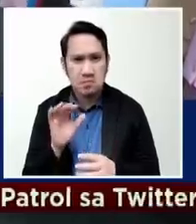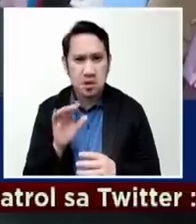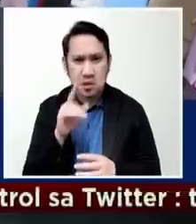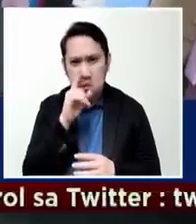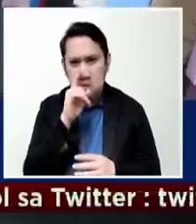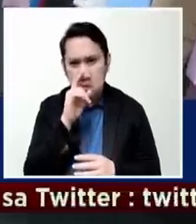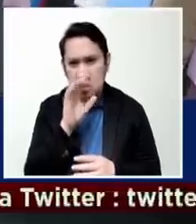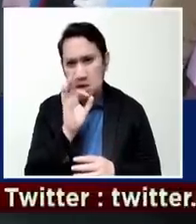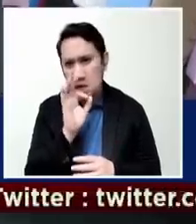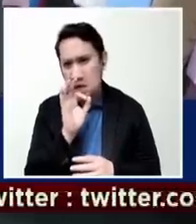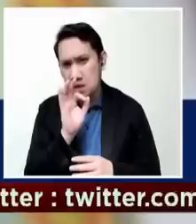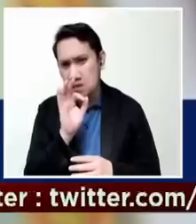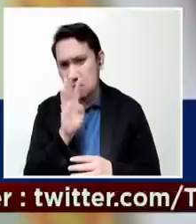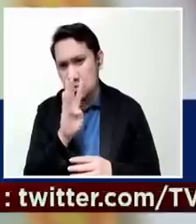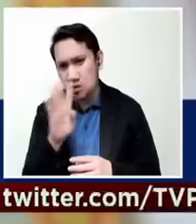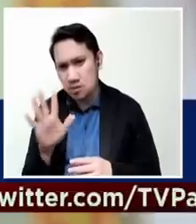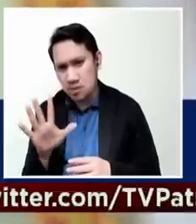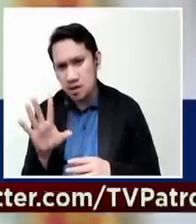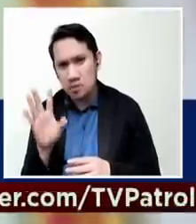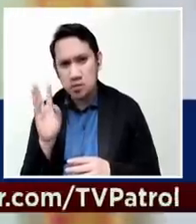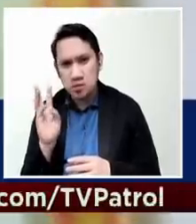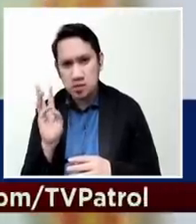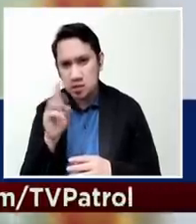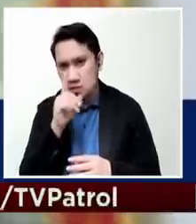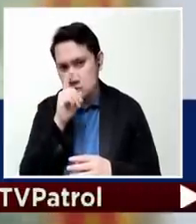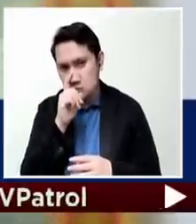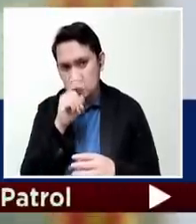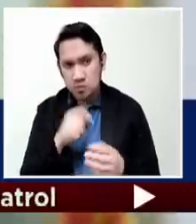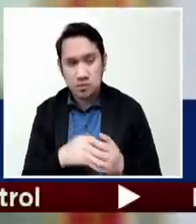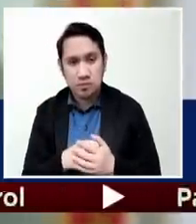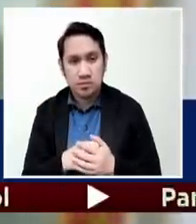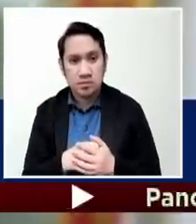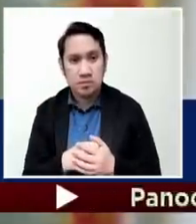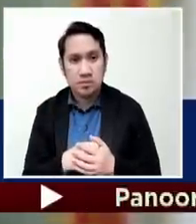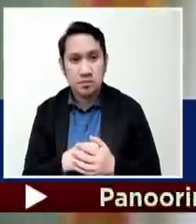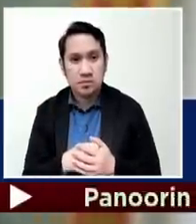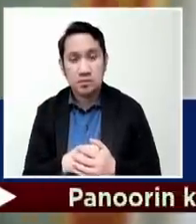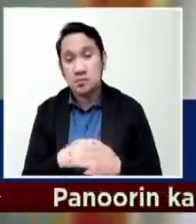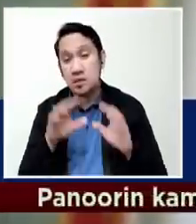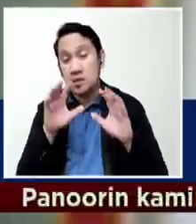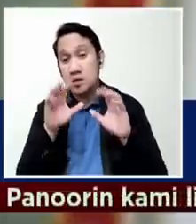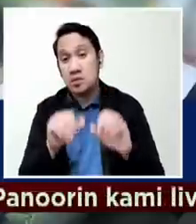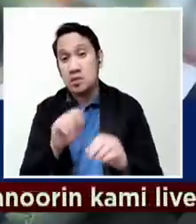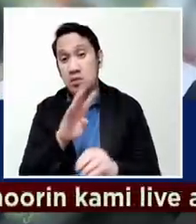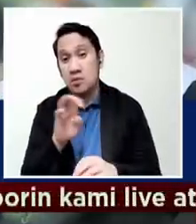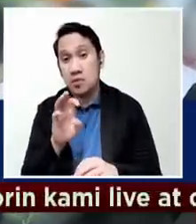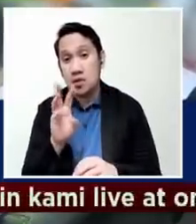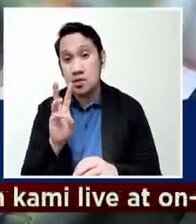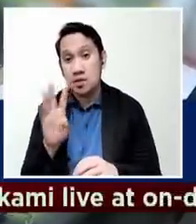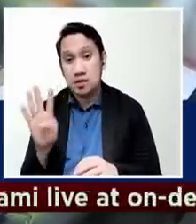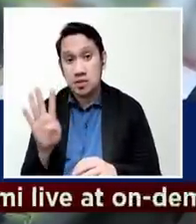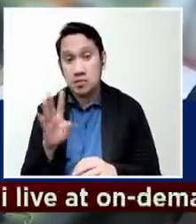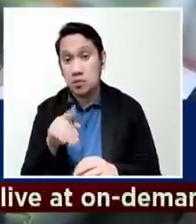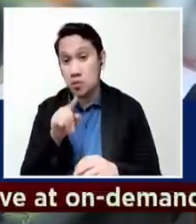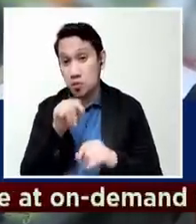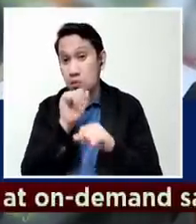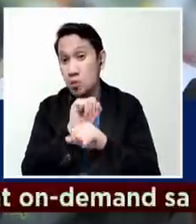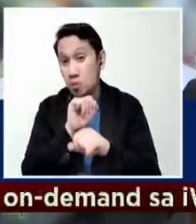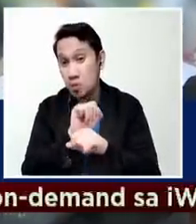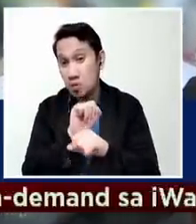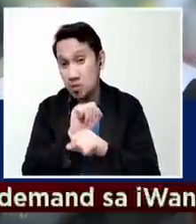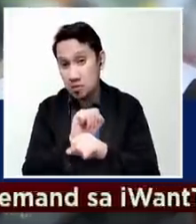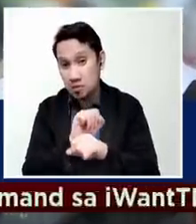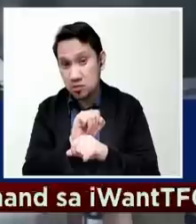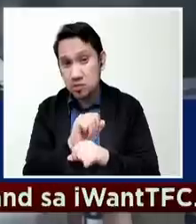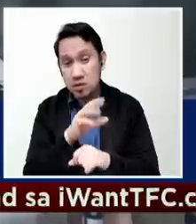to 60 ang target. Inaresto ang nasa 464 na mga Pinoy na nagtatrabaho sa Pogo Hub